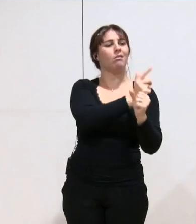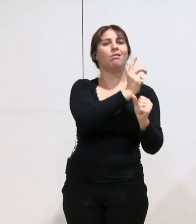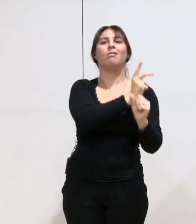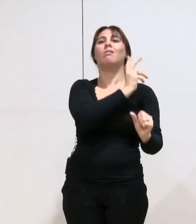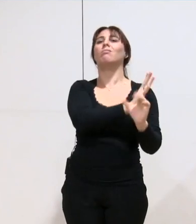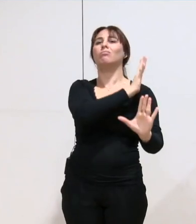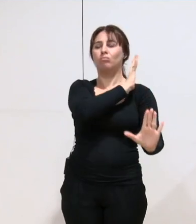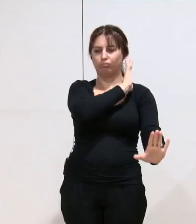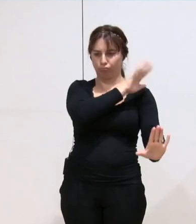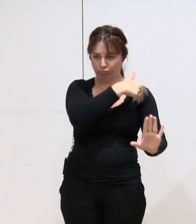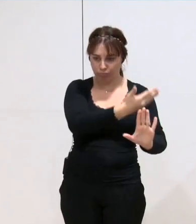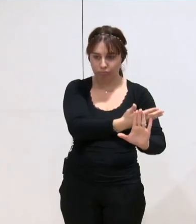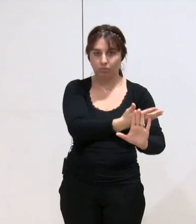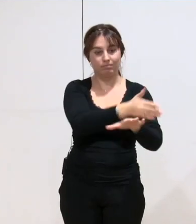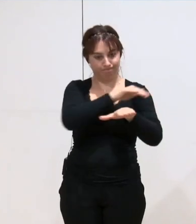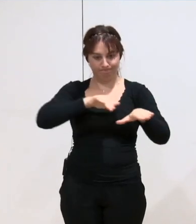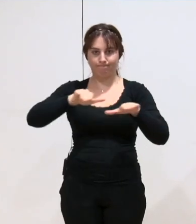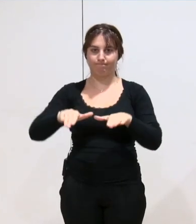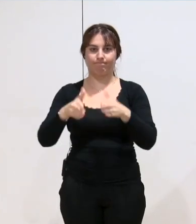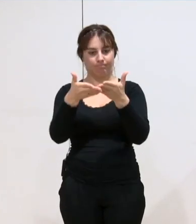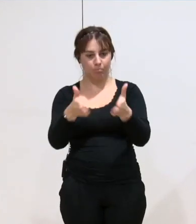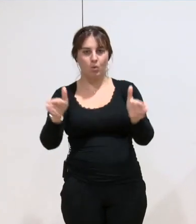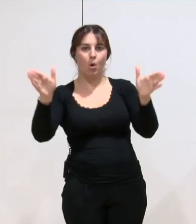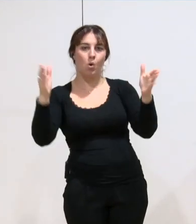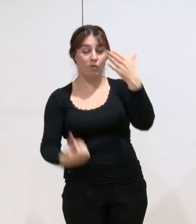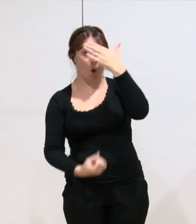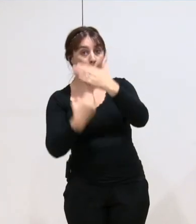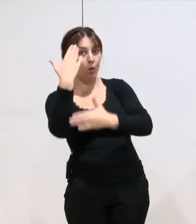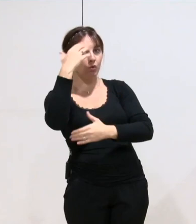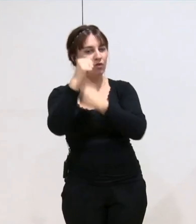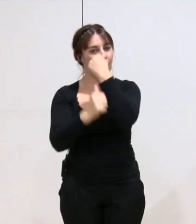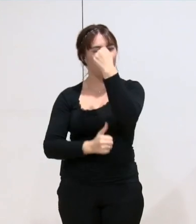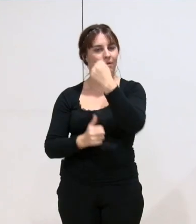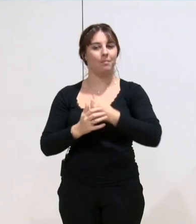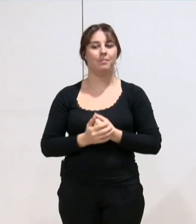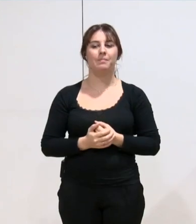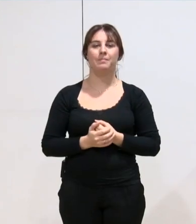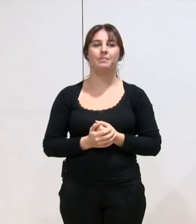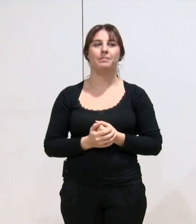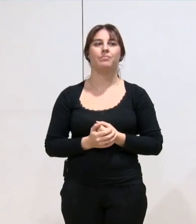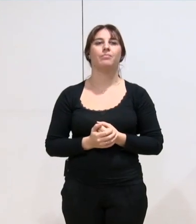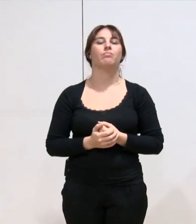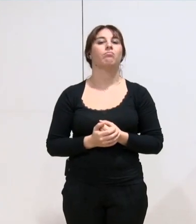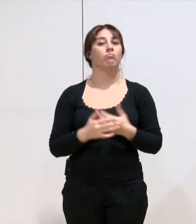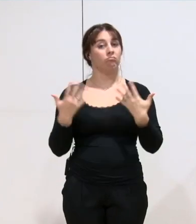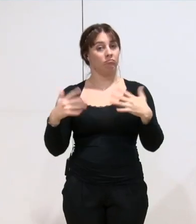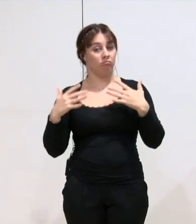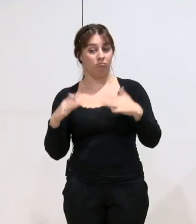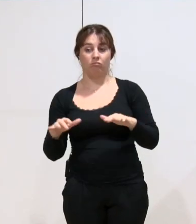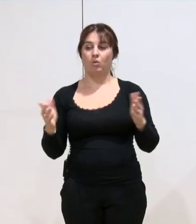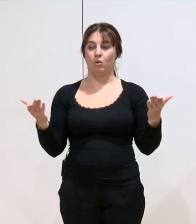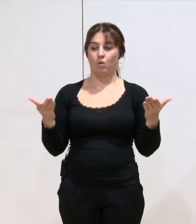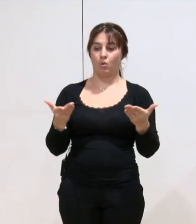2015, nous avons ouvert le palais à des nouvelles manifestations. Il y a déjà la